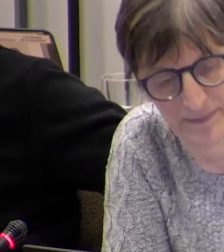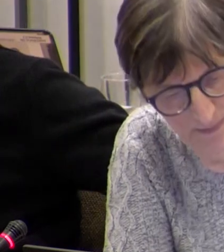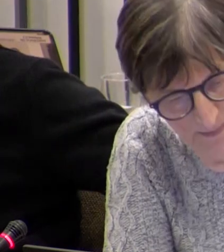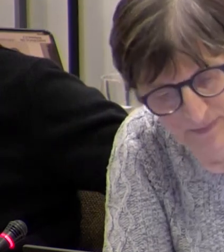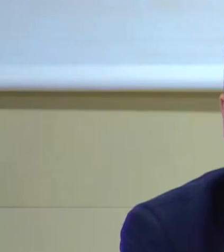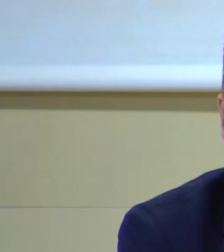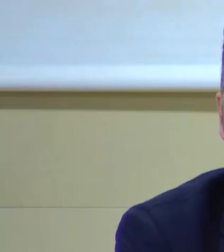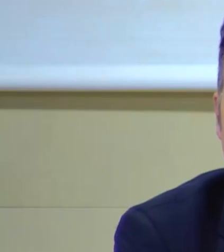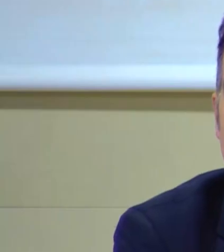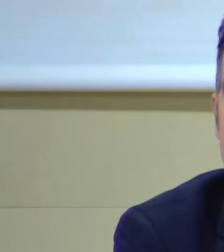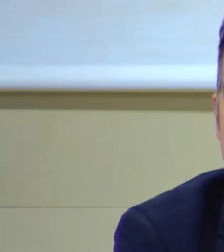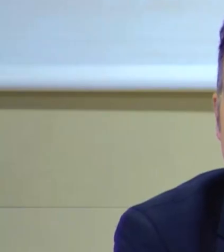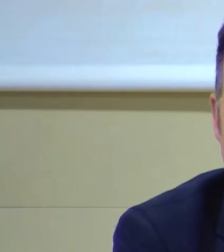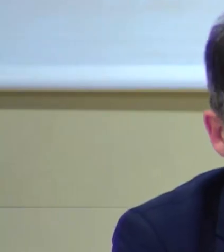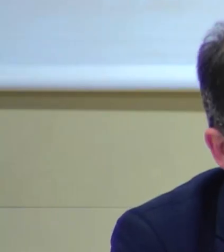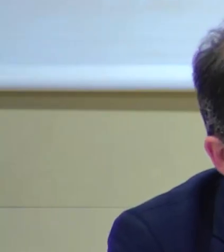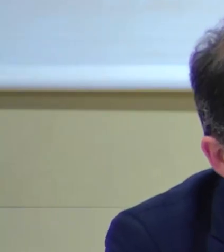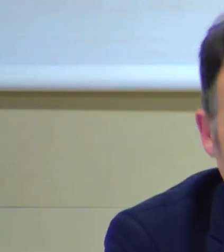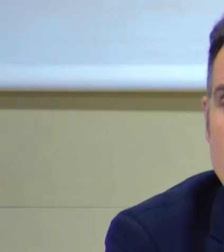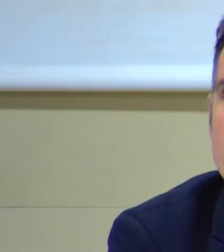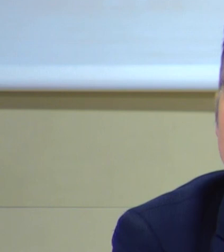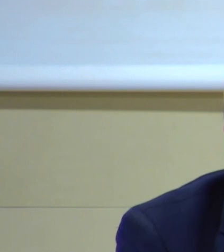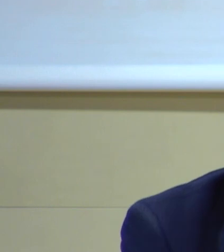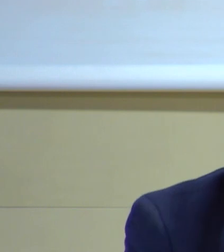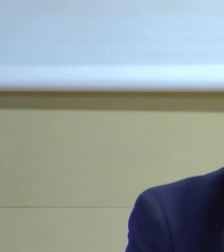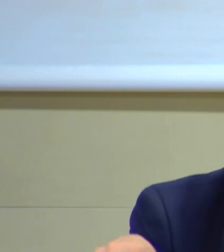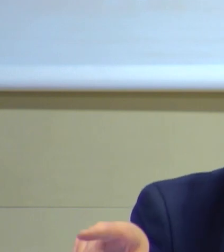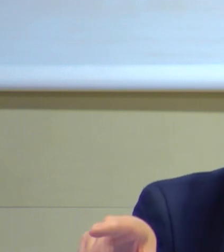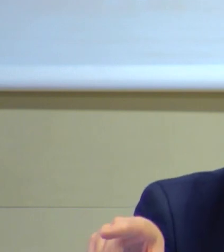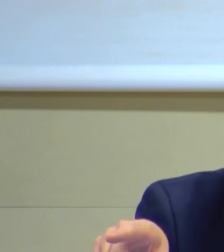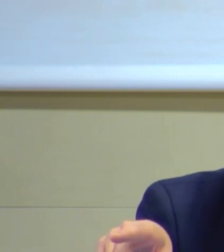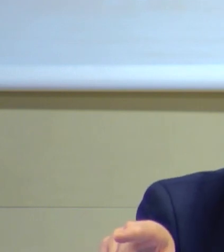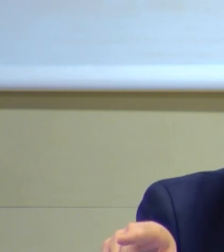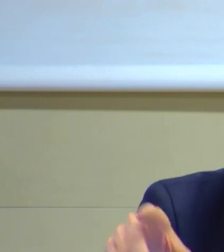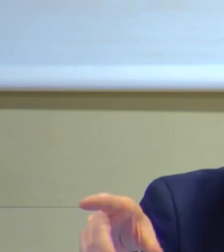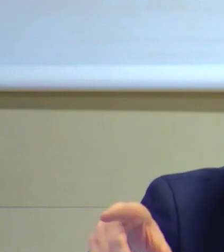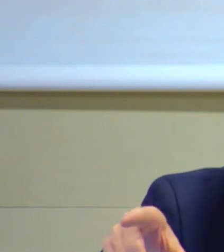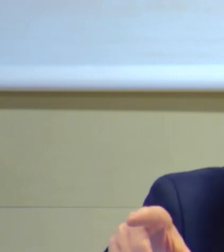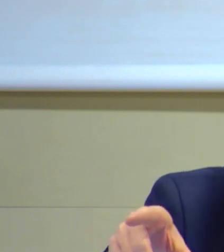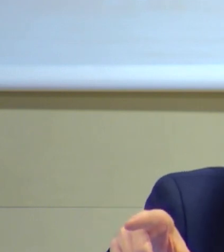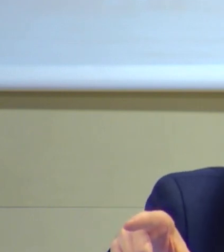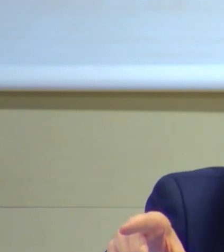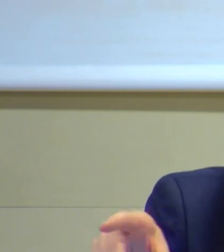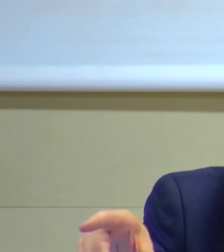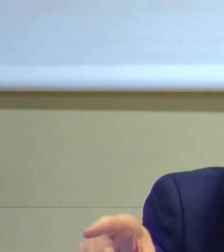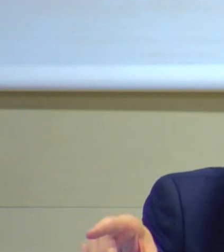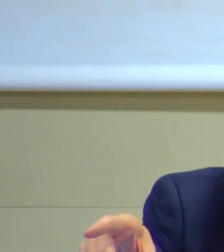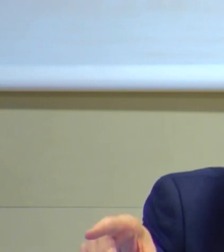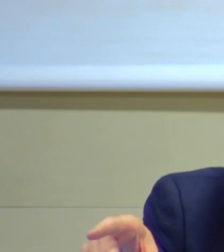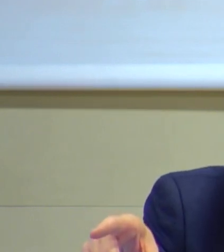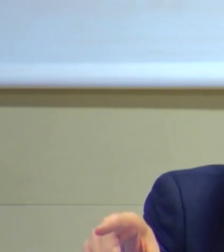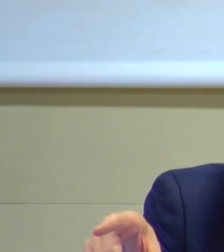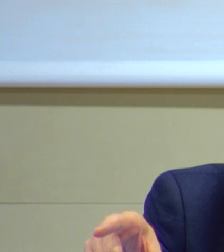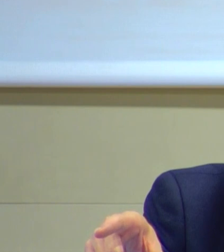tableaux annexes puisqu'il y fait référence dans la délibération donc je vous propose peut-être ou bien voulez exprimer les votes séparés que vous